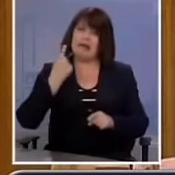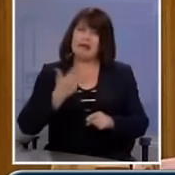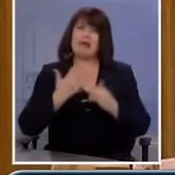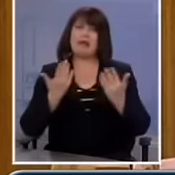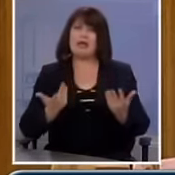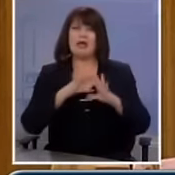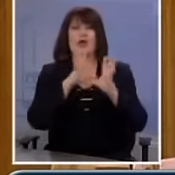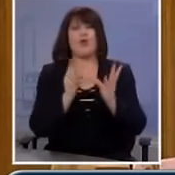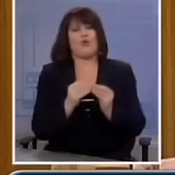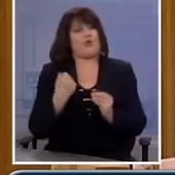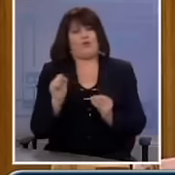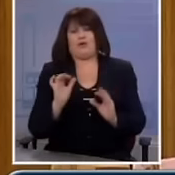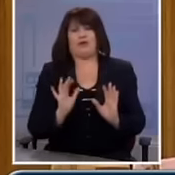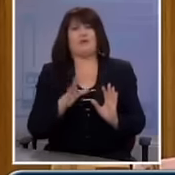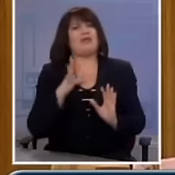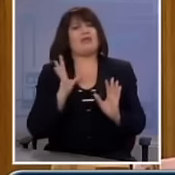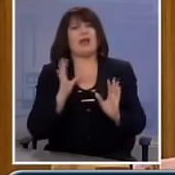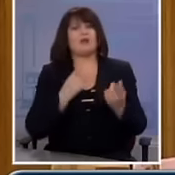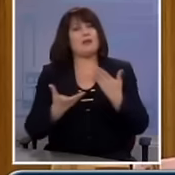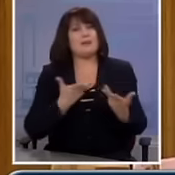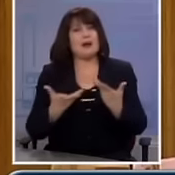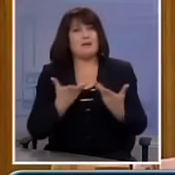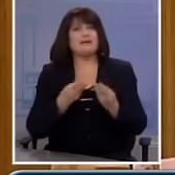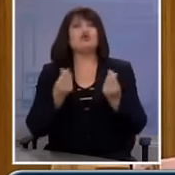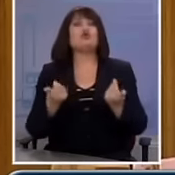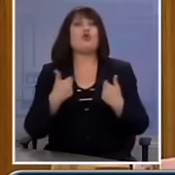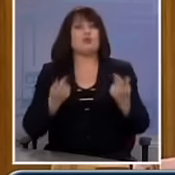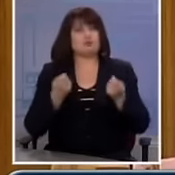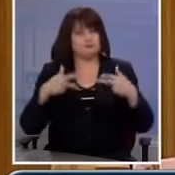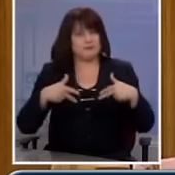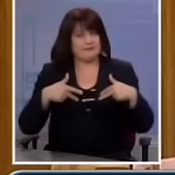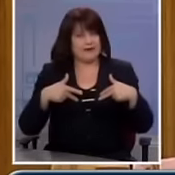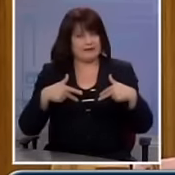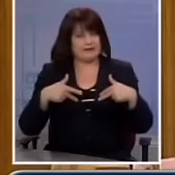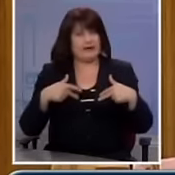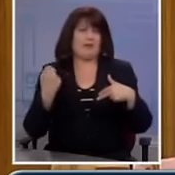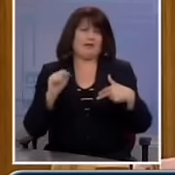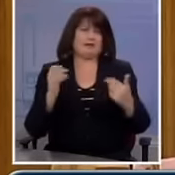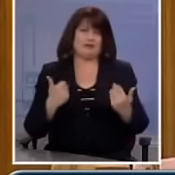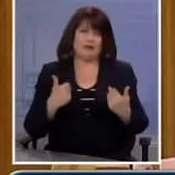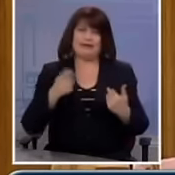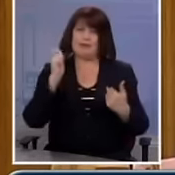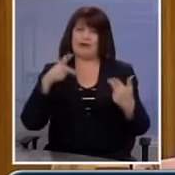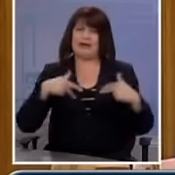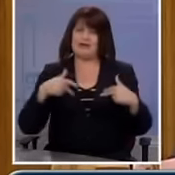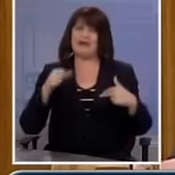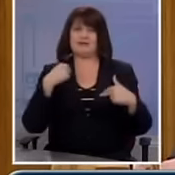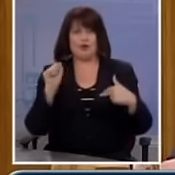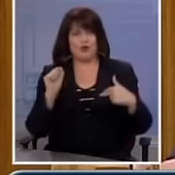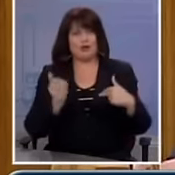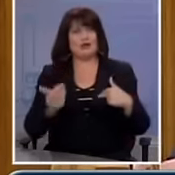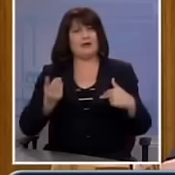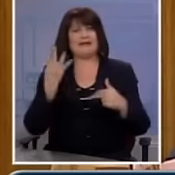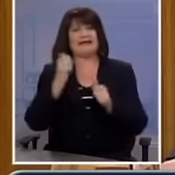την πλήρη απόρριψη προς τη διαπραγματευτική τακτική της κυβέρνησης και την κυβερνητική πολιτική τους